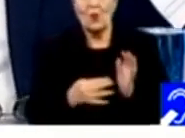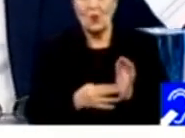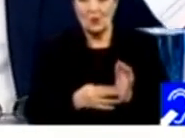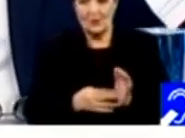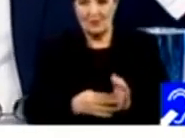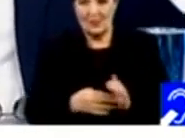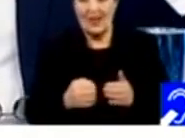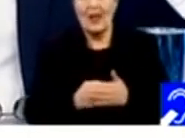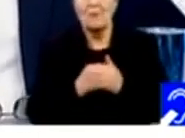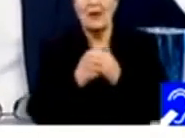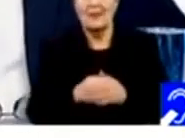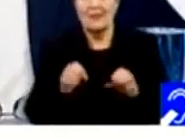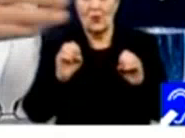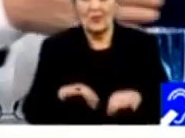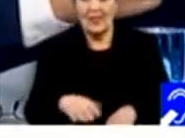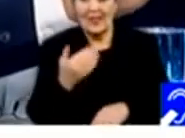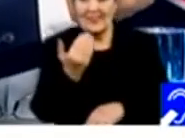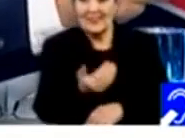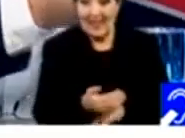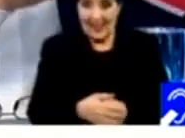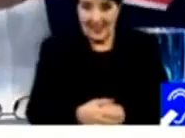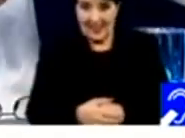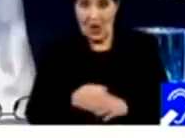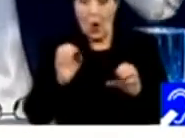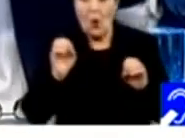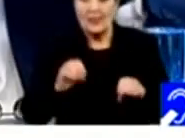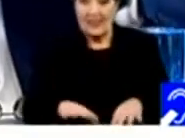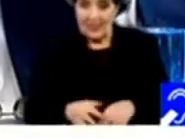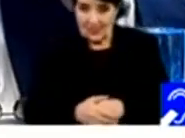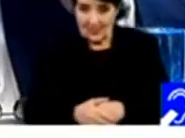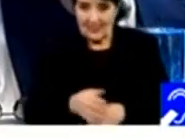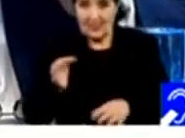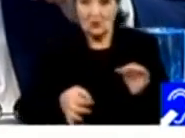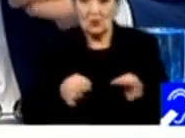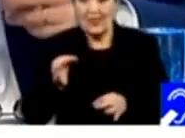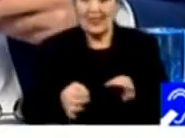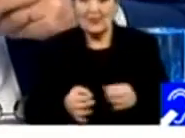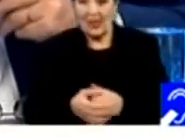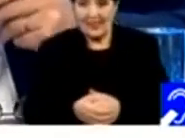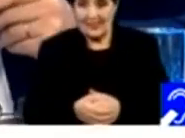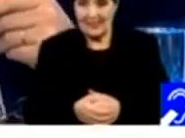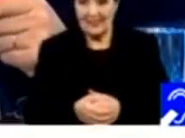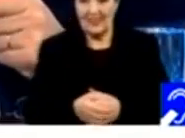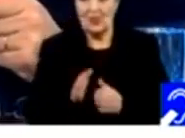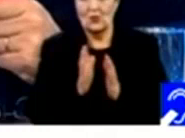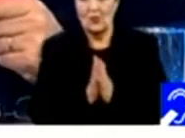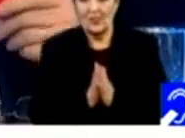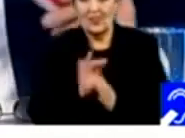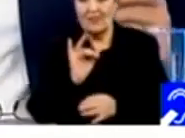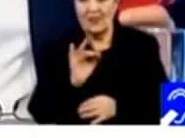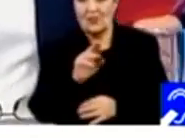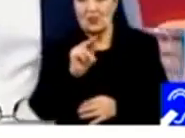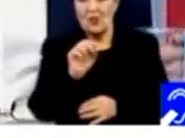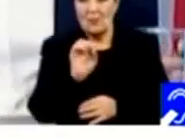Pune la baza hotărârii sale o decizie judecătorească, o hotărâre judecătorească solicitată de Ivan